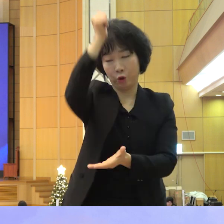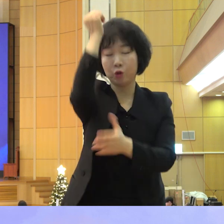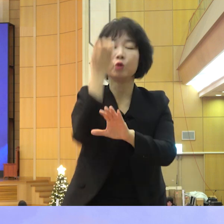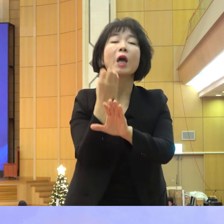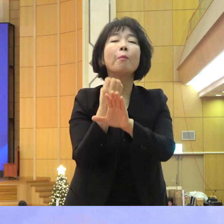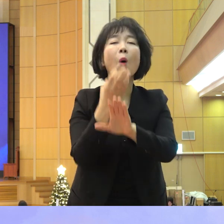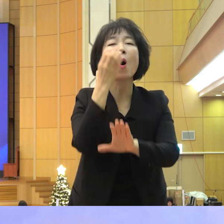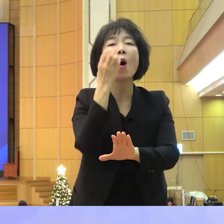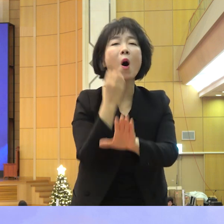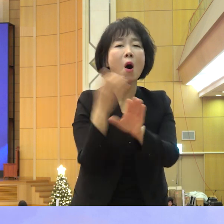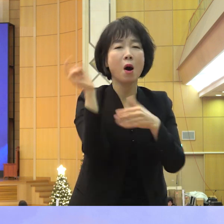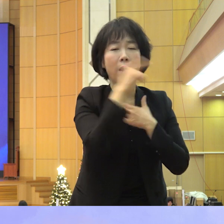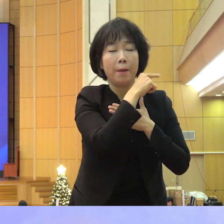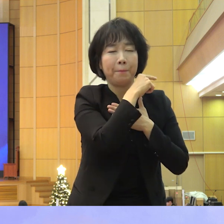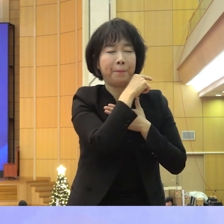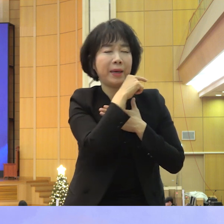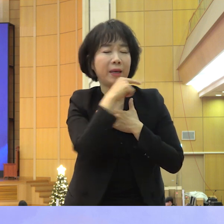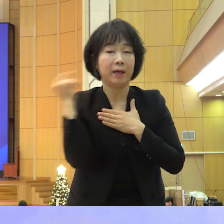믿으오. 주의